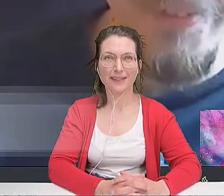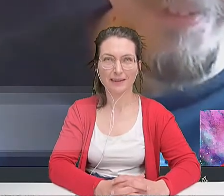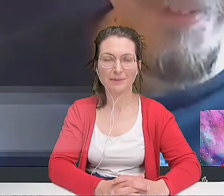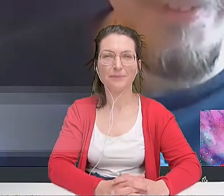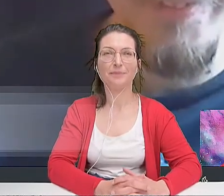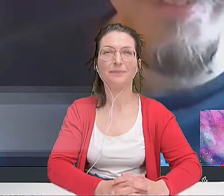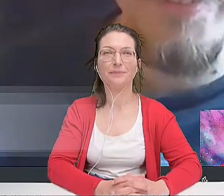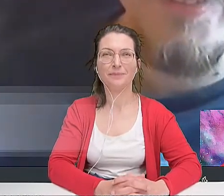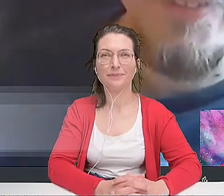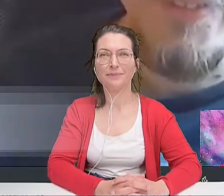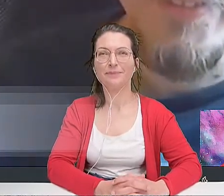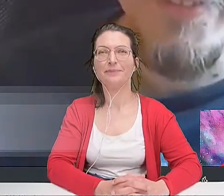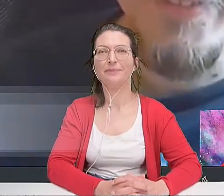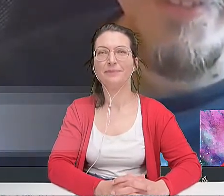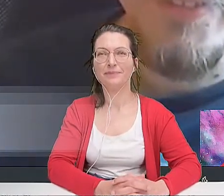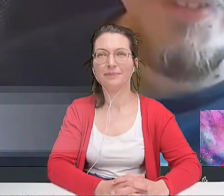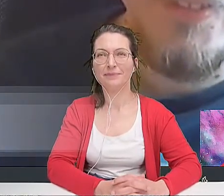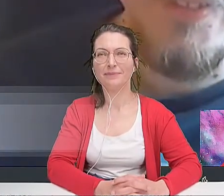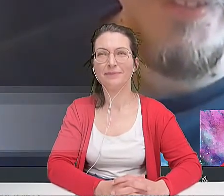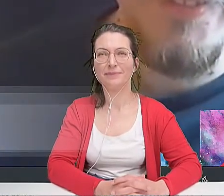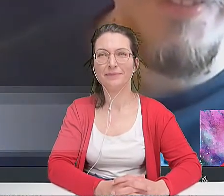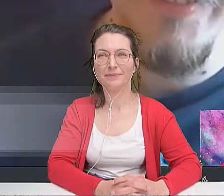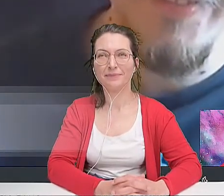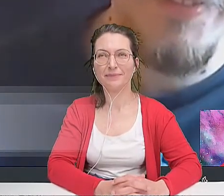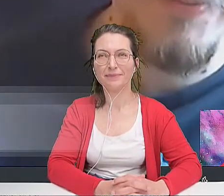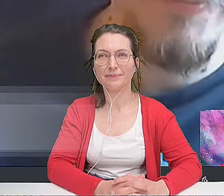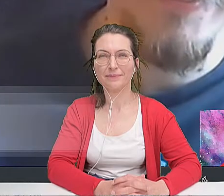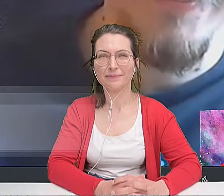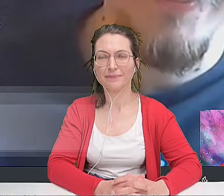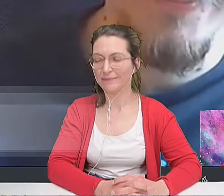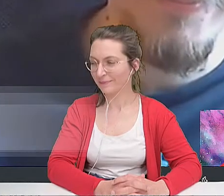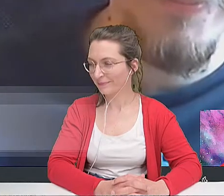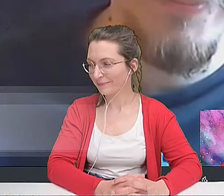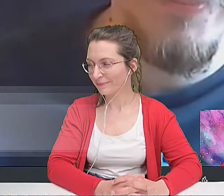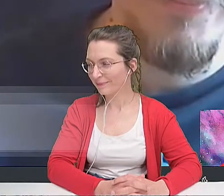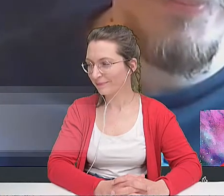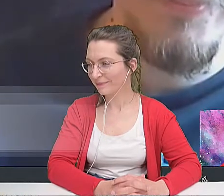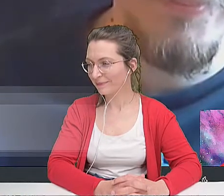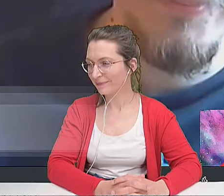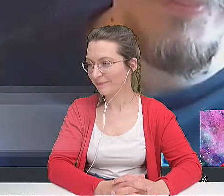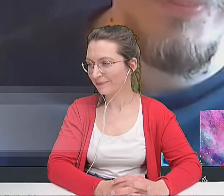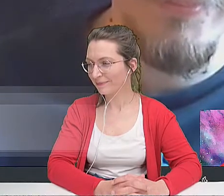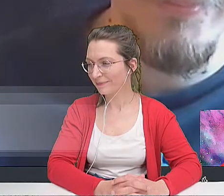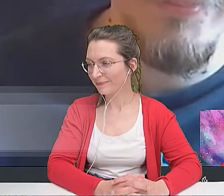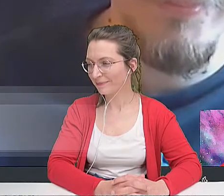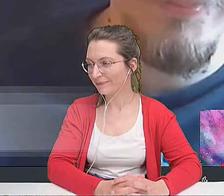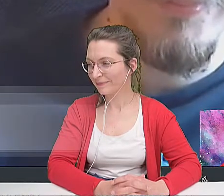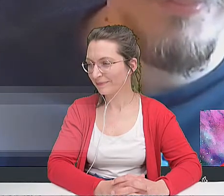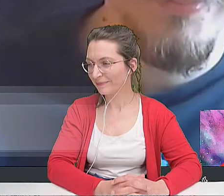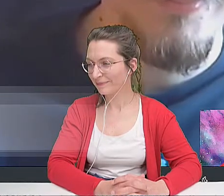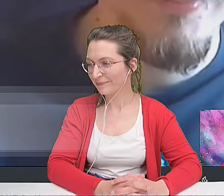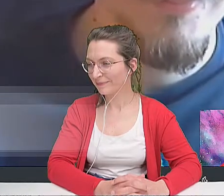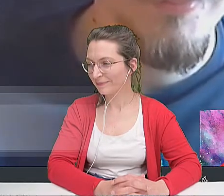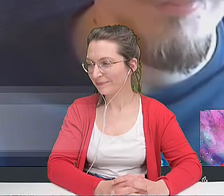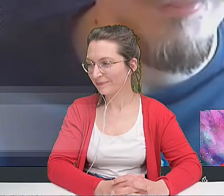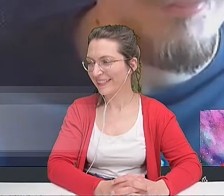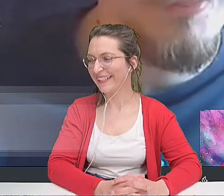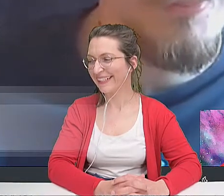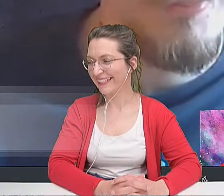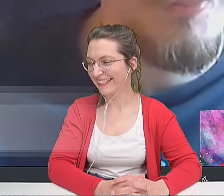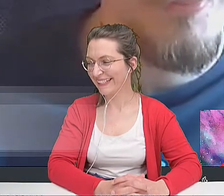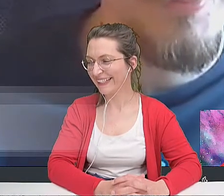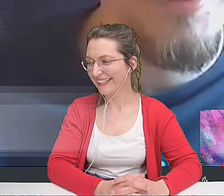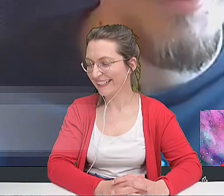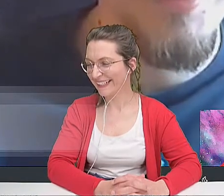was unter diesem Label so passiert. Ich sitze eigentlich ausnahmsweise im Büro bei